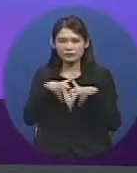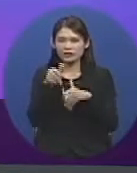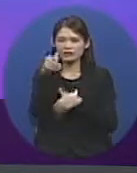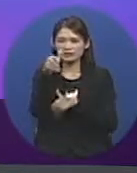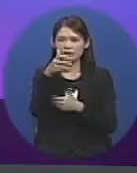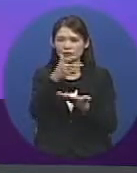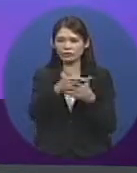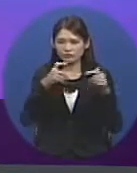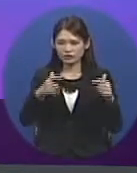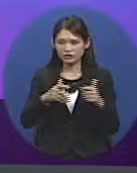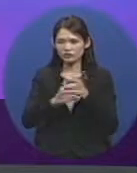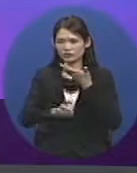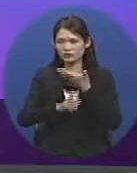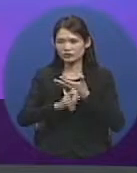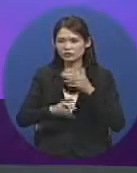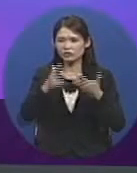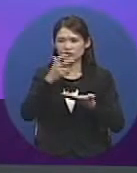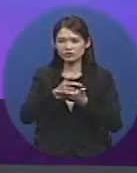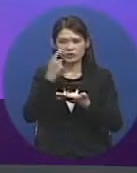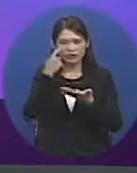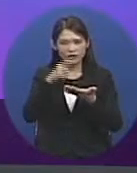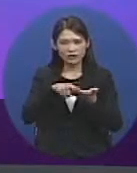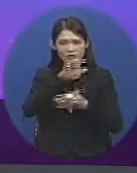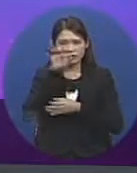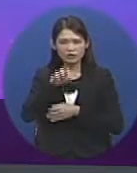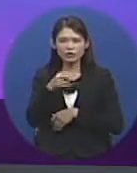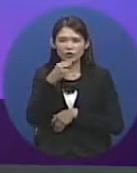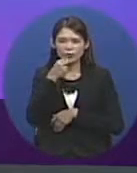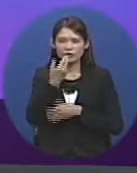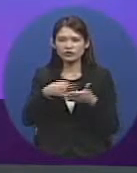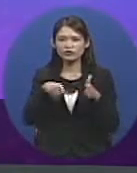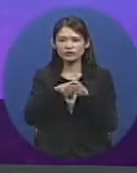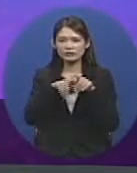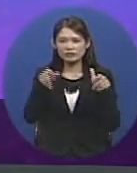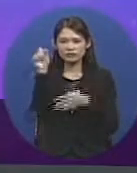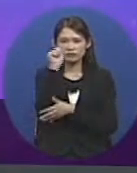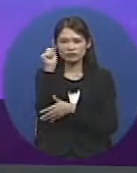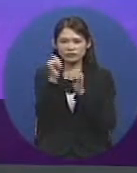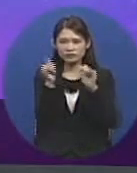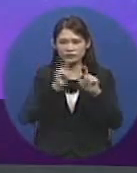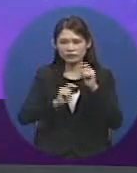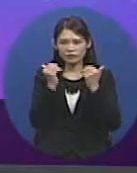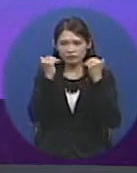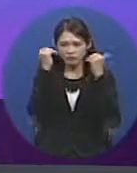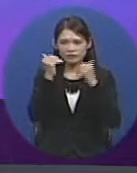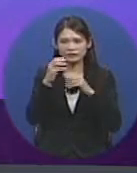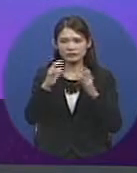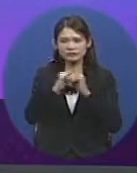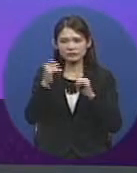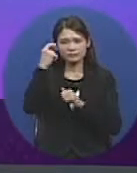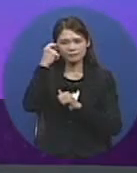전용 주차구역에 불법 주차하는 사례가 빈번하지 않도록 일반 운전자의 성숙한 시민의식을 기대해